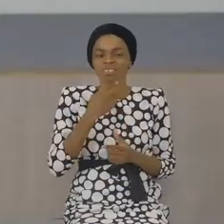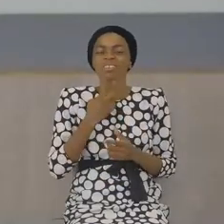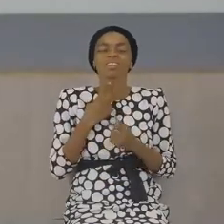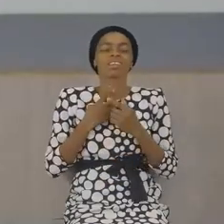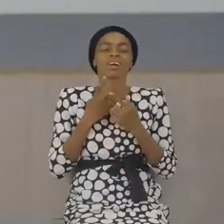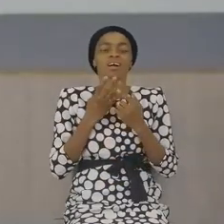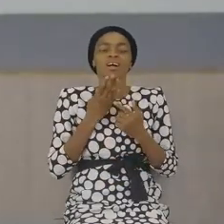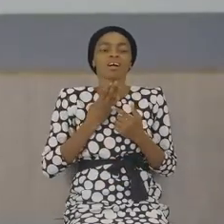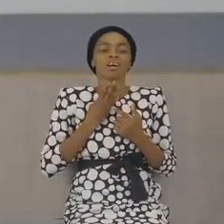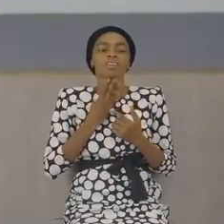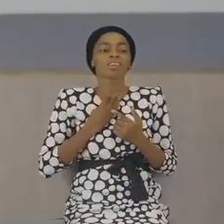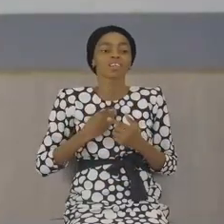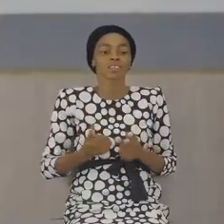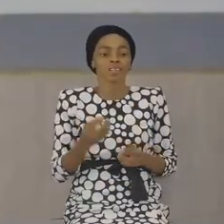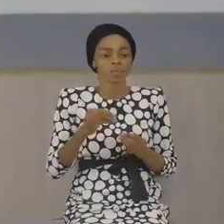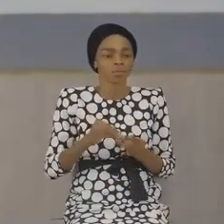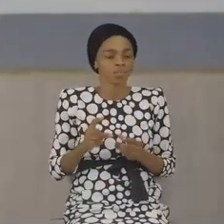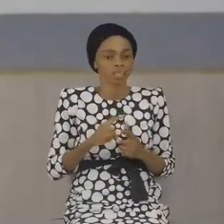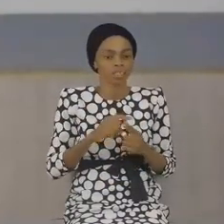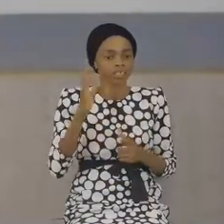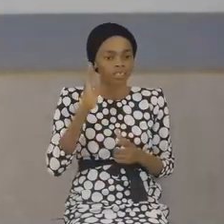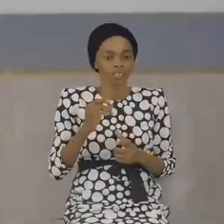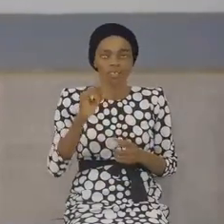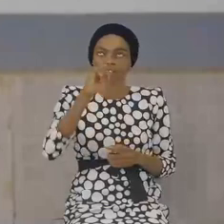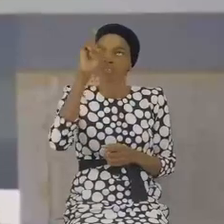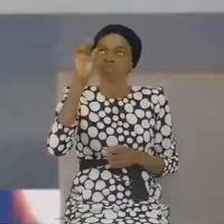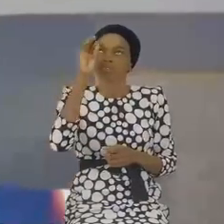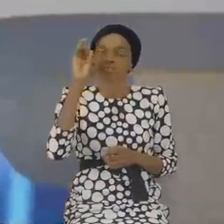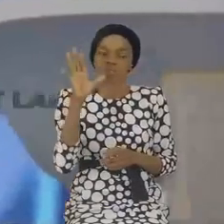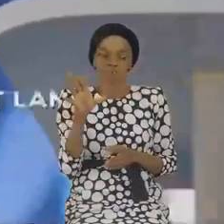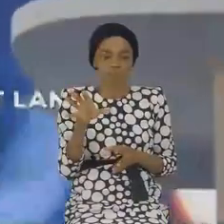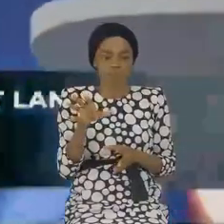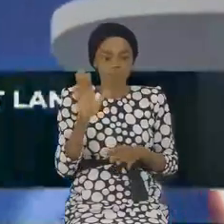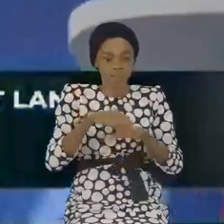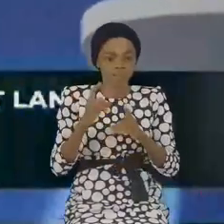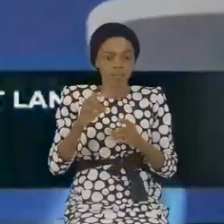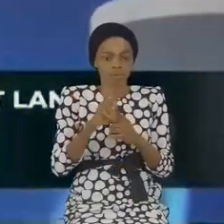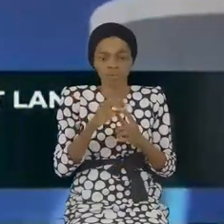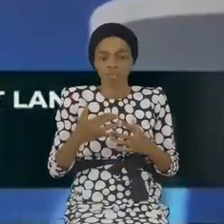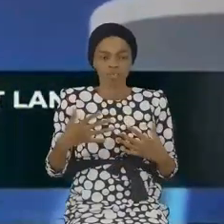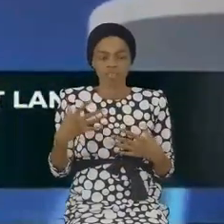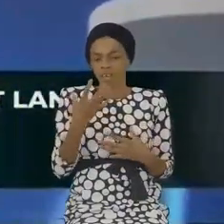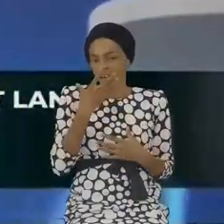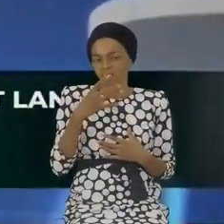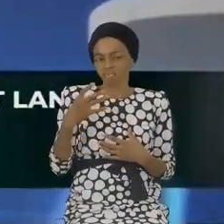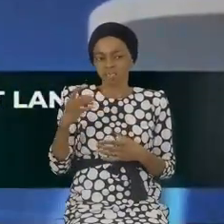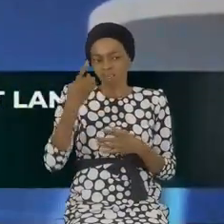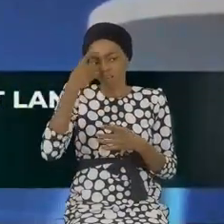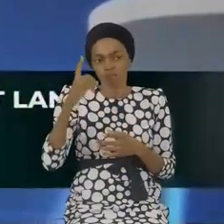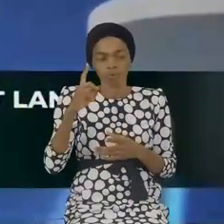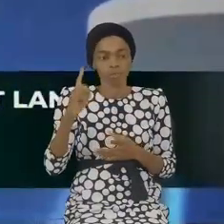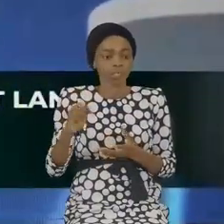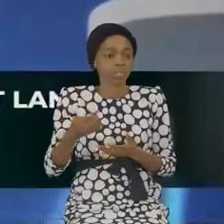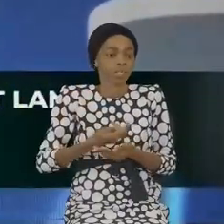point, ni aucune chaleur. Verset 17. Car l'agneau qui est au milieu du trône